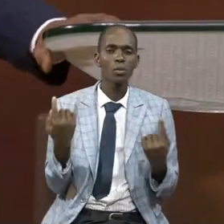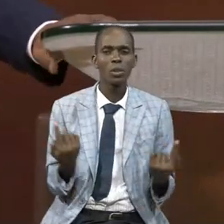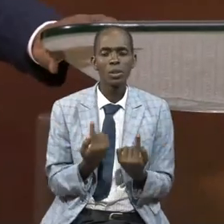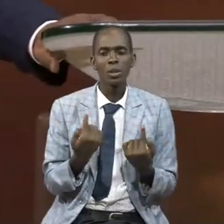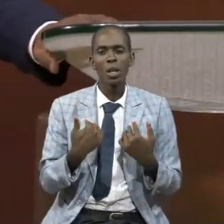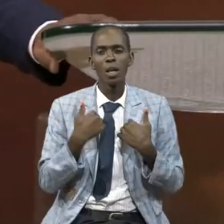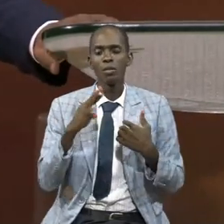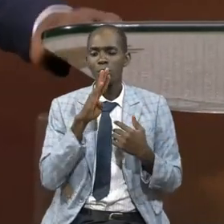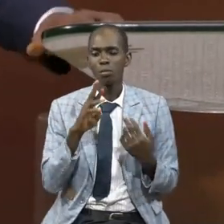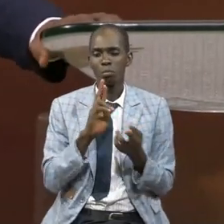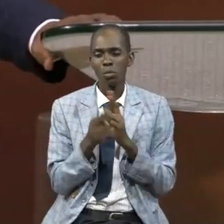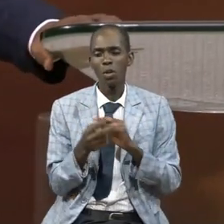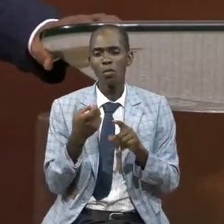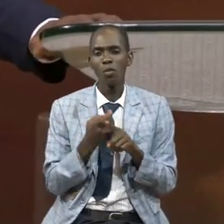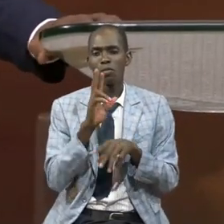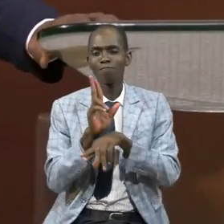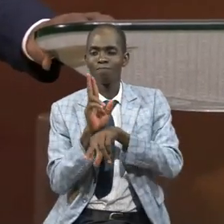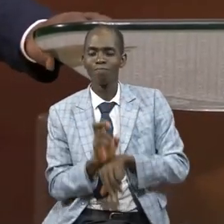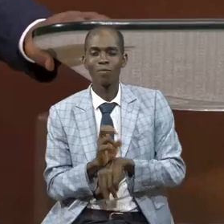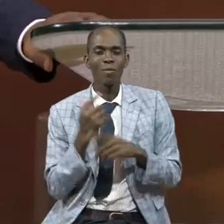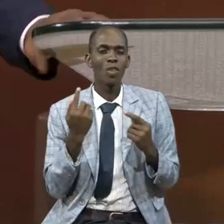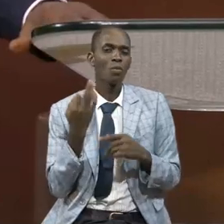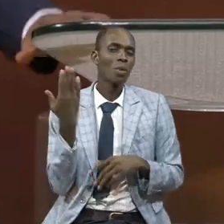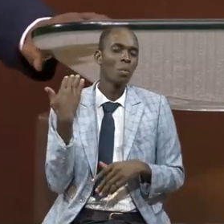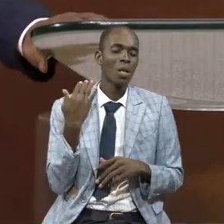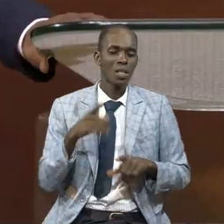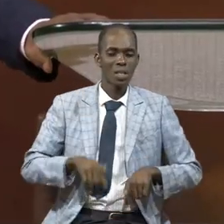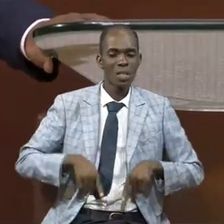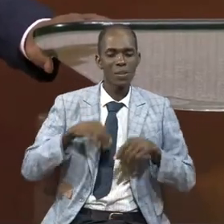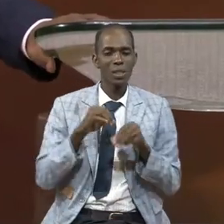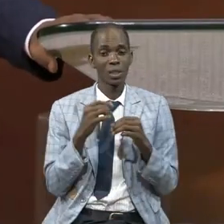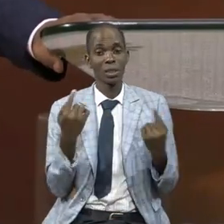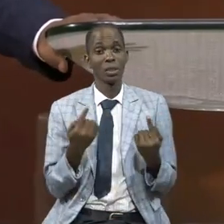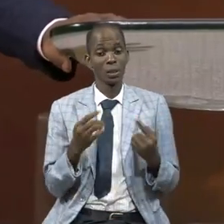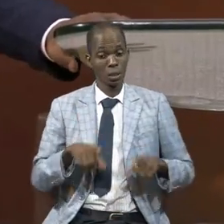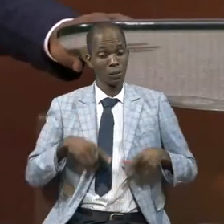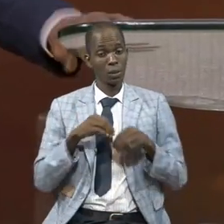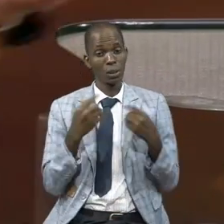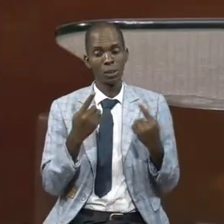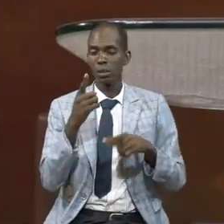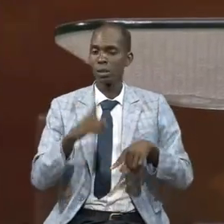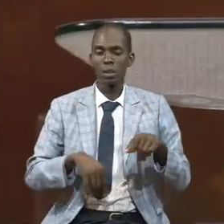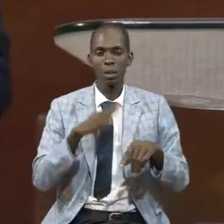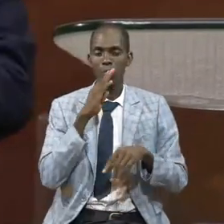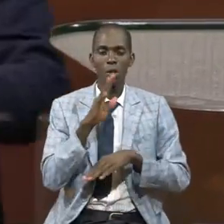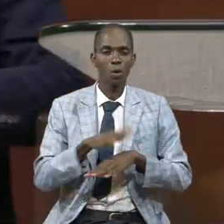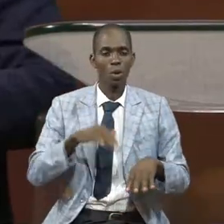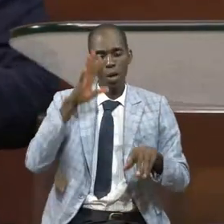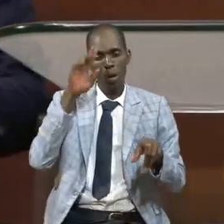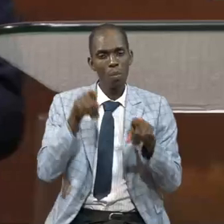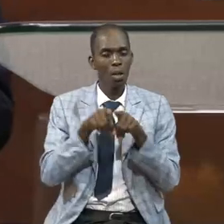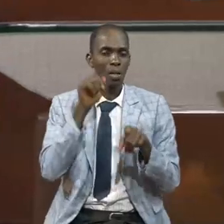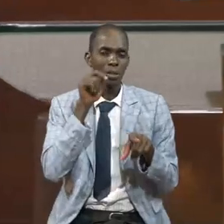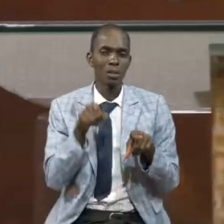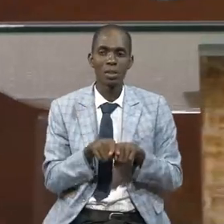de tout ce que vous êtes accoutumé à faire en vivant dans le péché? Non. Si vous vivez dans le péché, vous n'êtes plus un frère, une